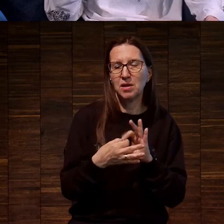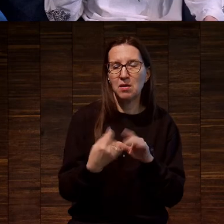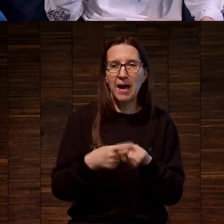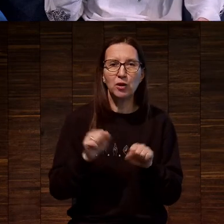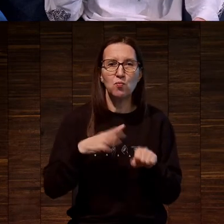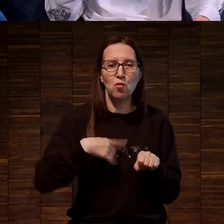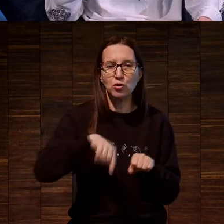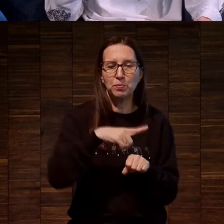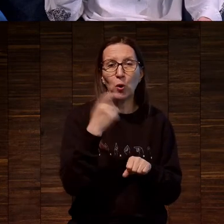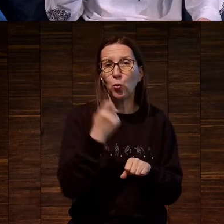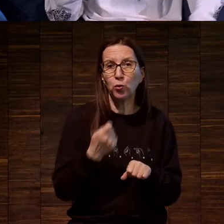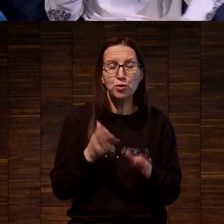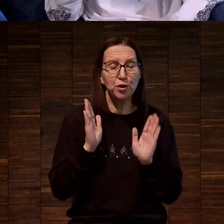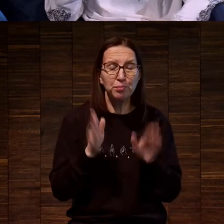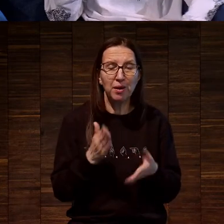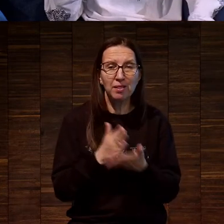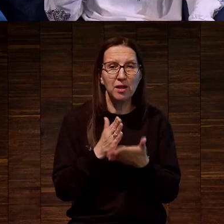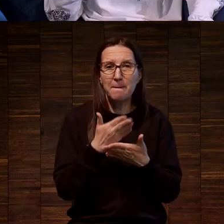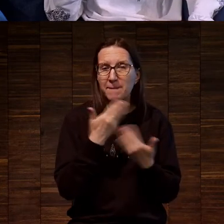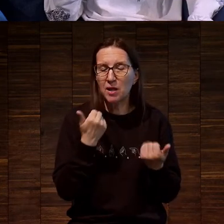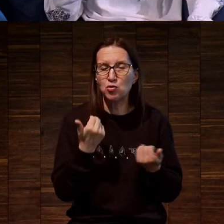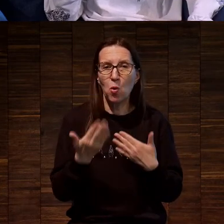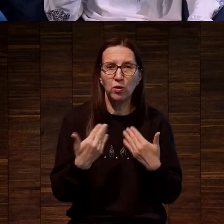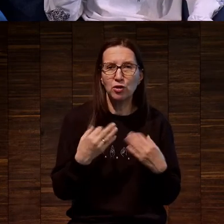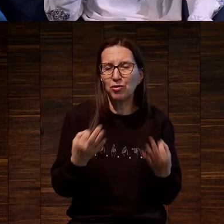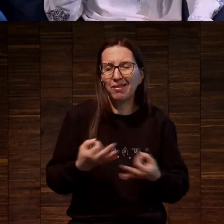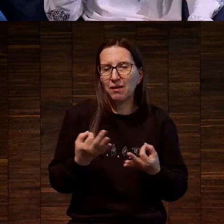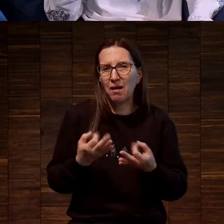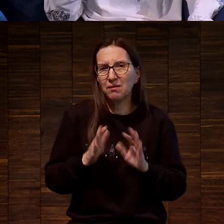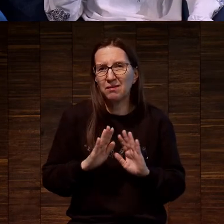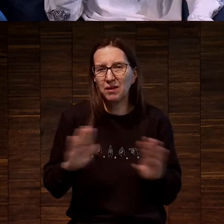быть художники, не имеющие отношения ни к каким